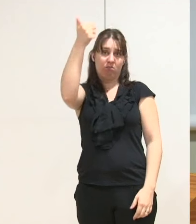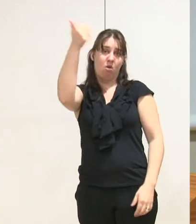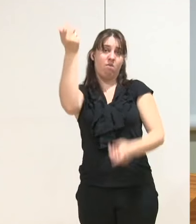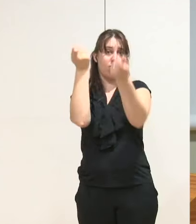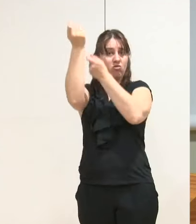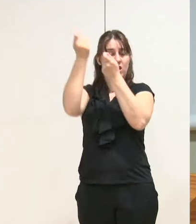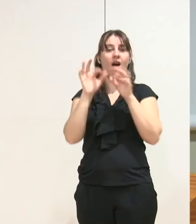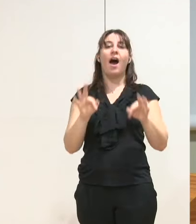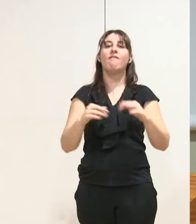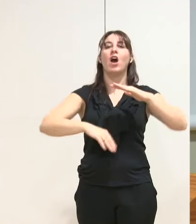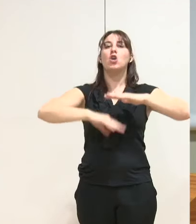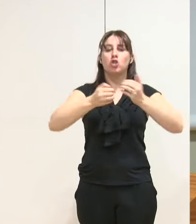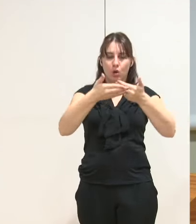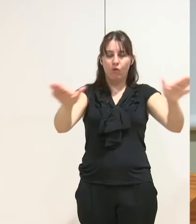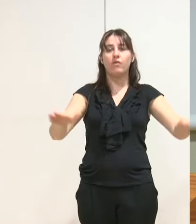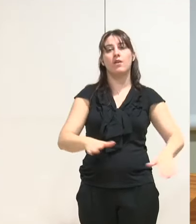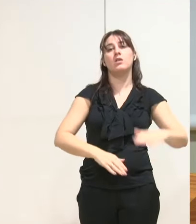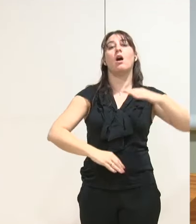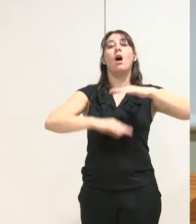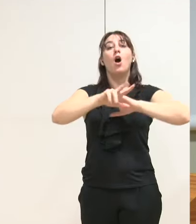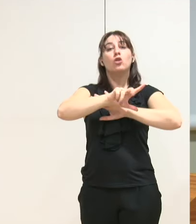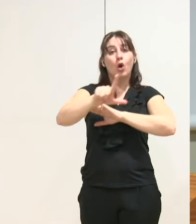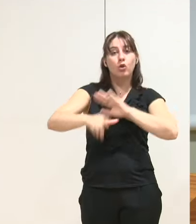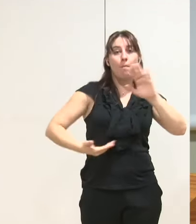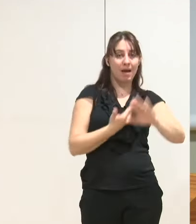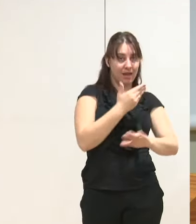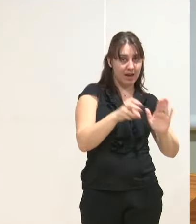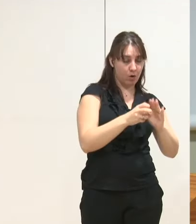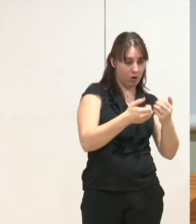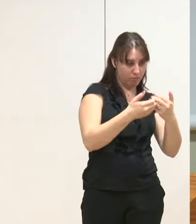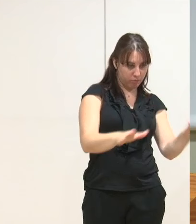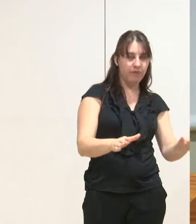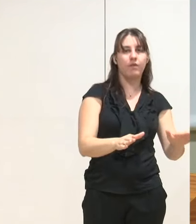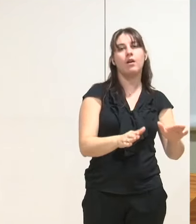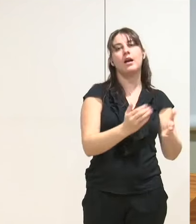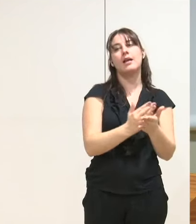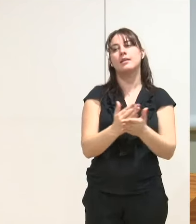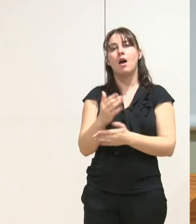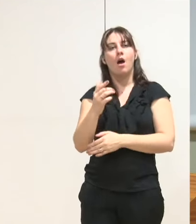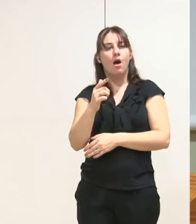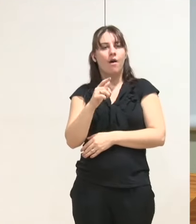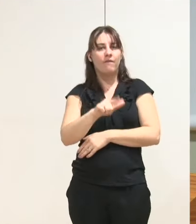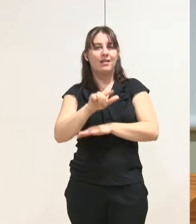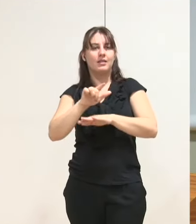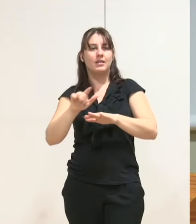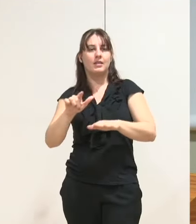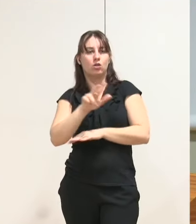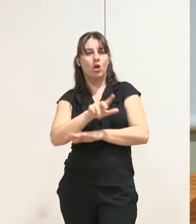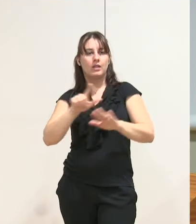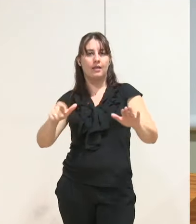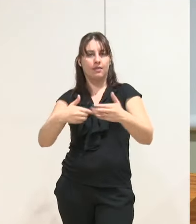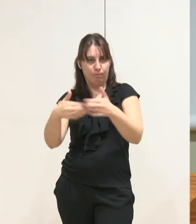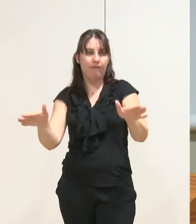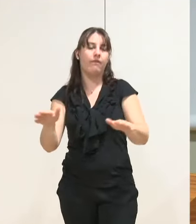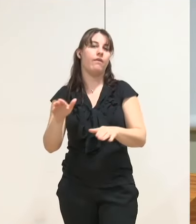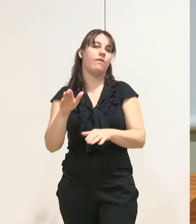seuils d'ouverture sont de 32 pour la maternelle à Grenoble et de 27 pour l'élémentaire l'école primaire